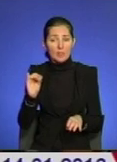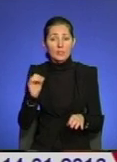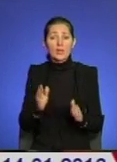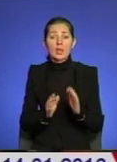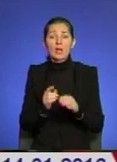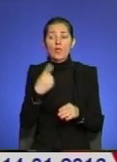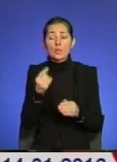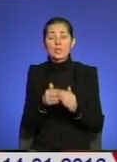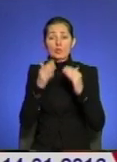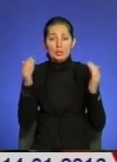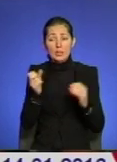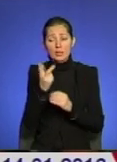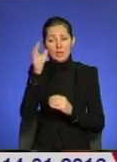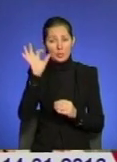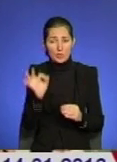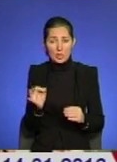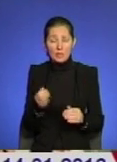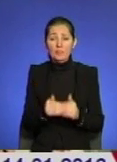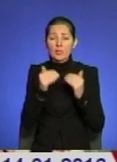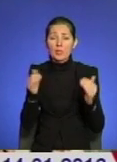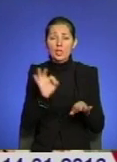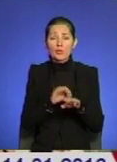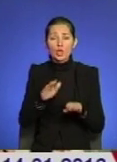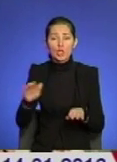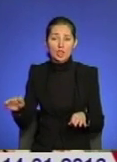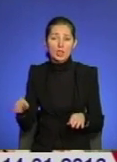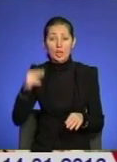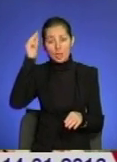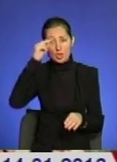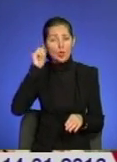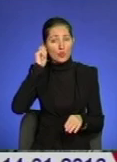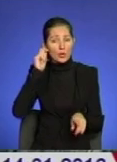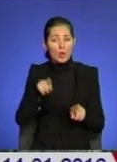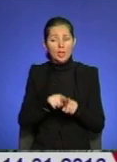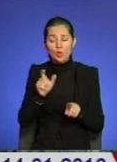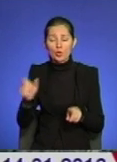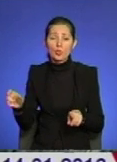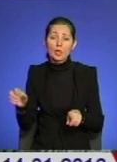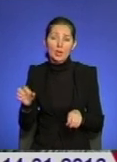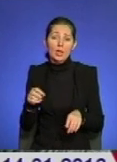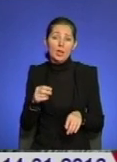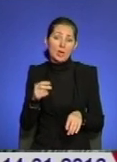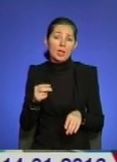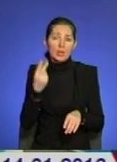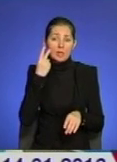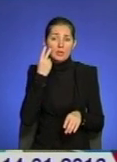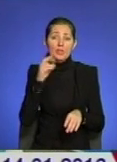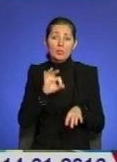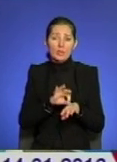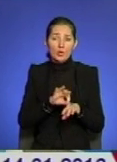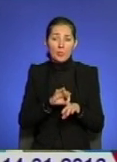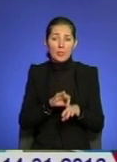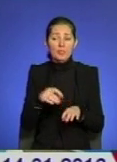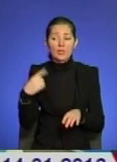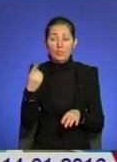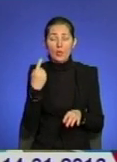на 13%. Найбільше хворіють діти шкільного віку, а також люди з хронічними недугами. Область в цілому